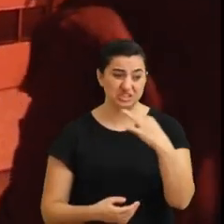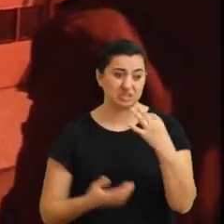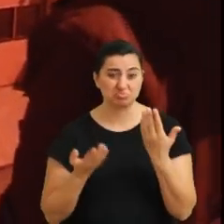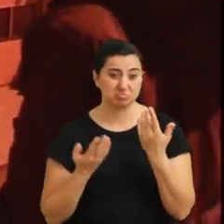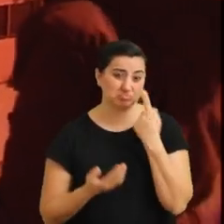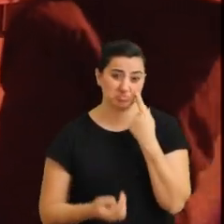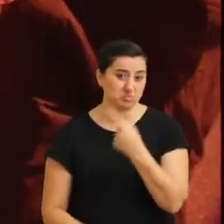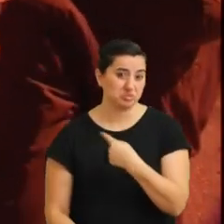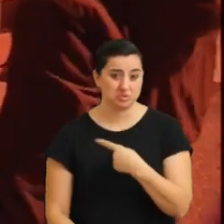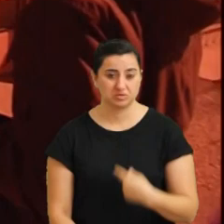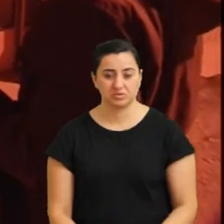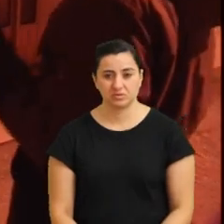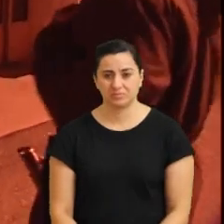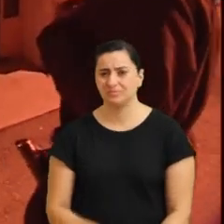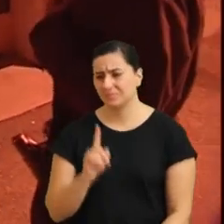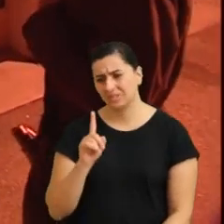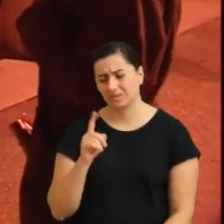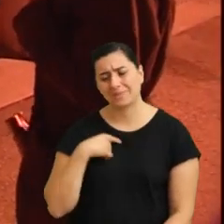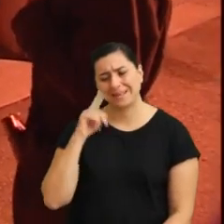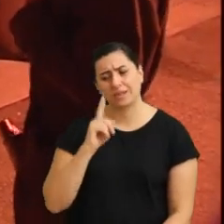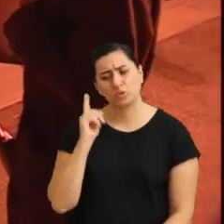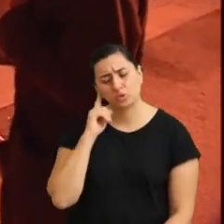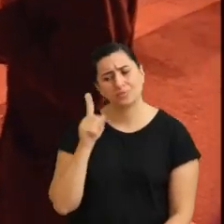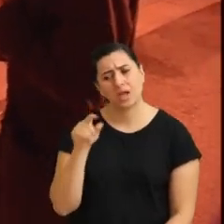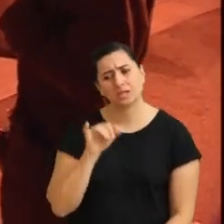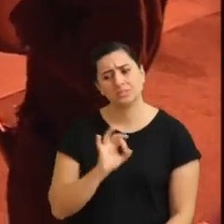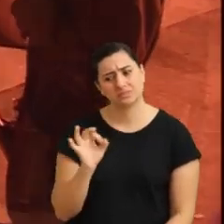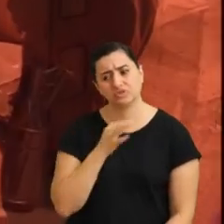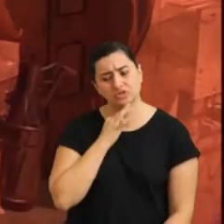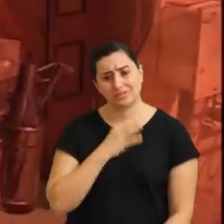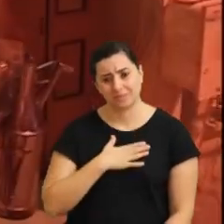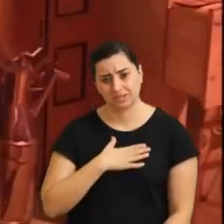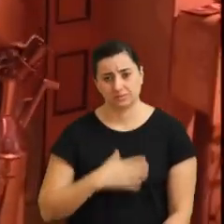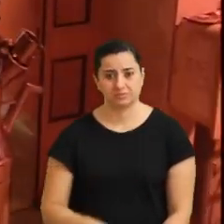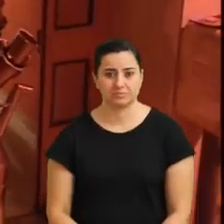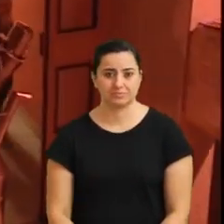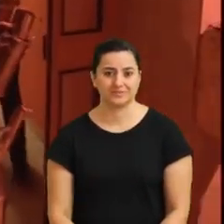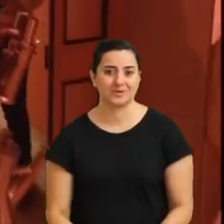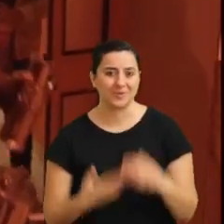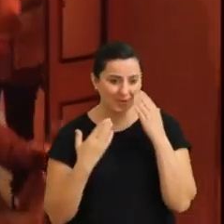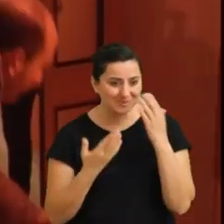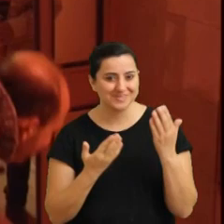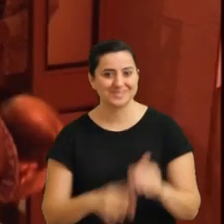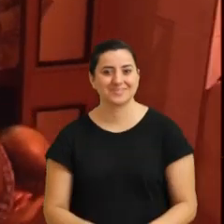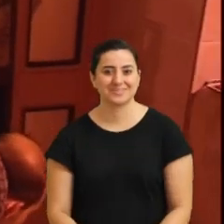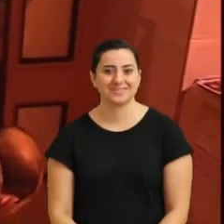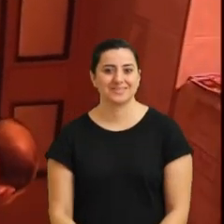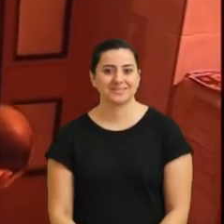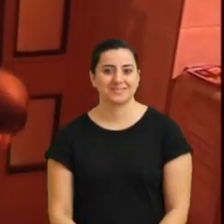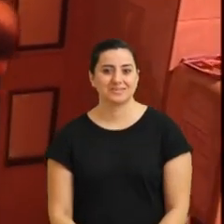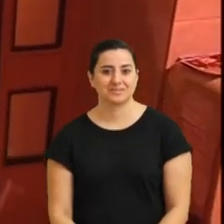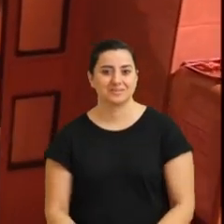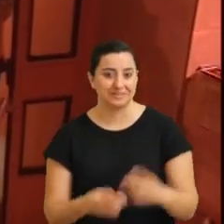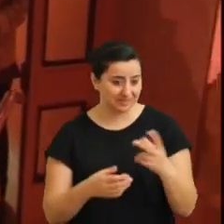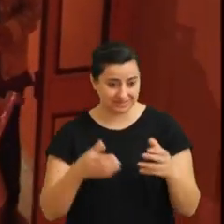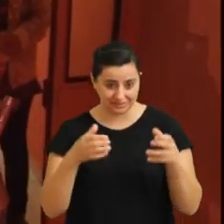Ha? Hangimizi seçecek? Abi bir şey söyleyeceğim. Bunu ilk ben duydum. Aslında biraz haksızlık oluyor şu anda. Hoş geldin. İkisini de doldurmak